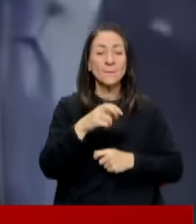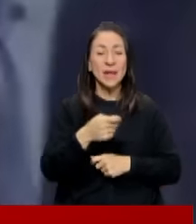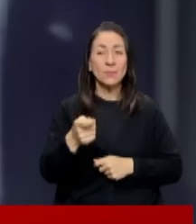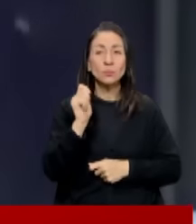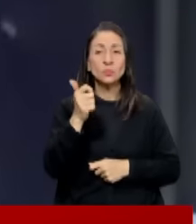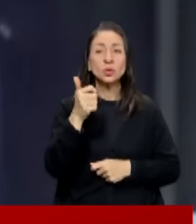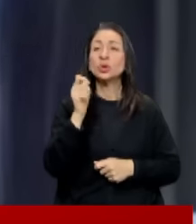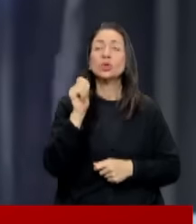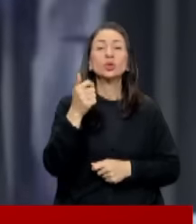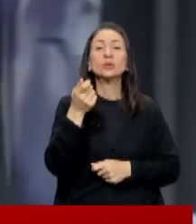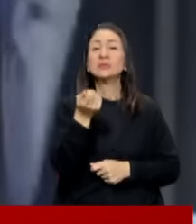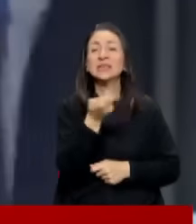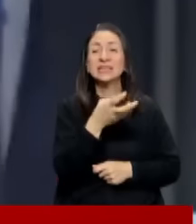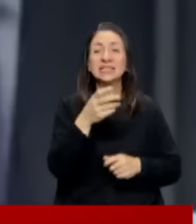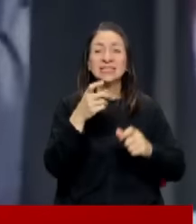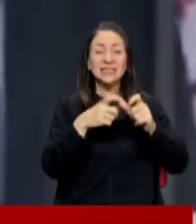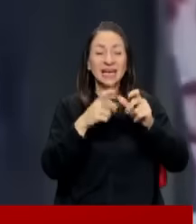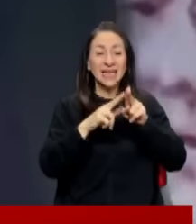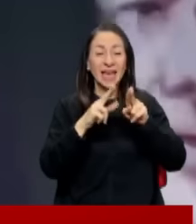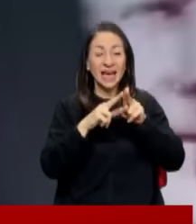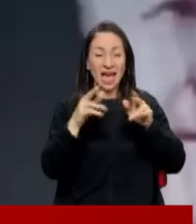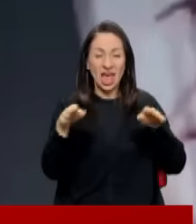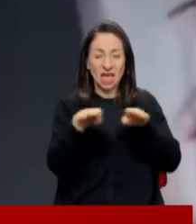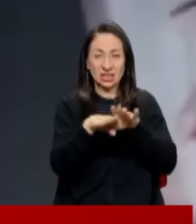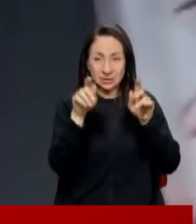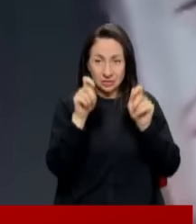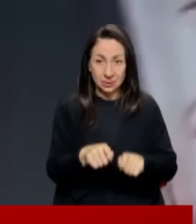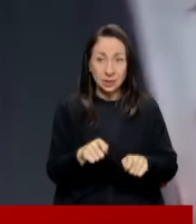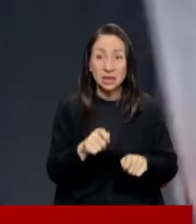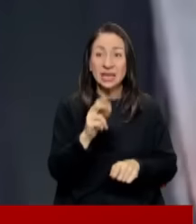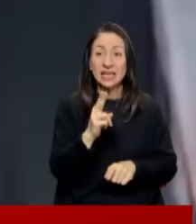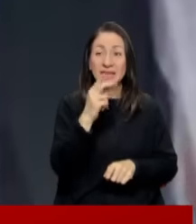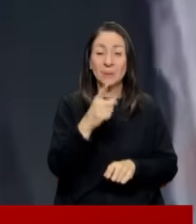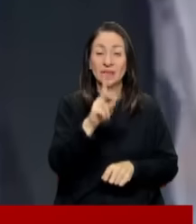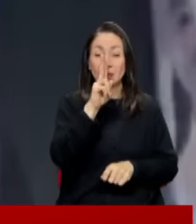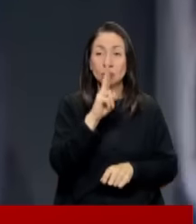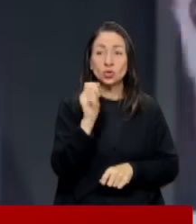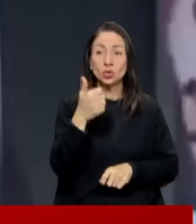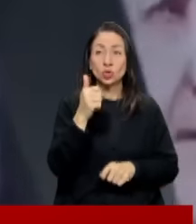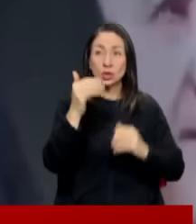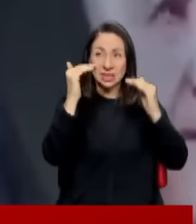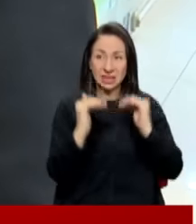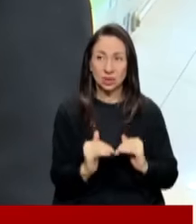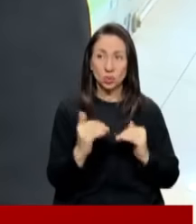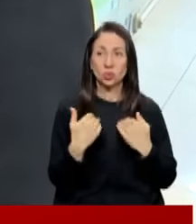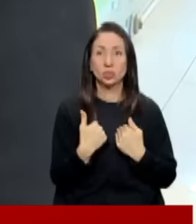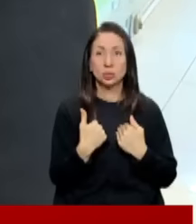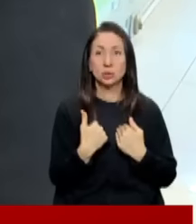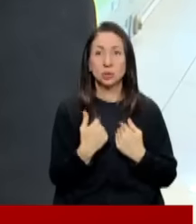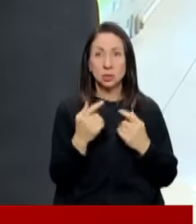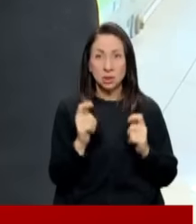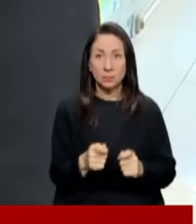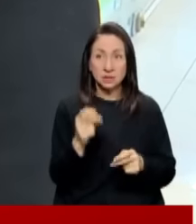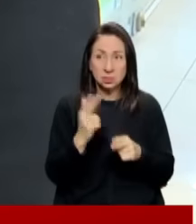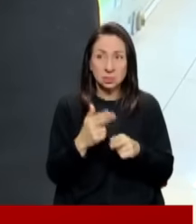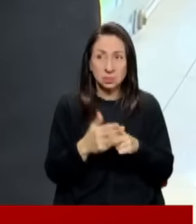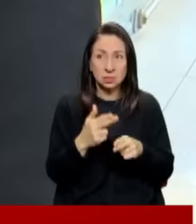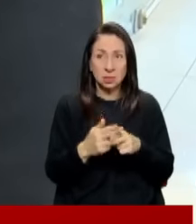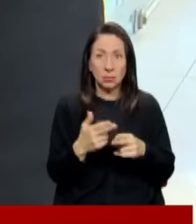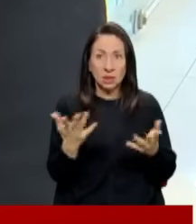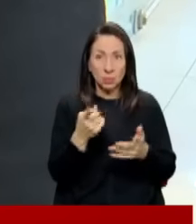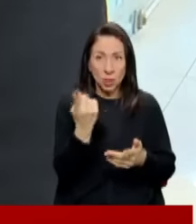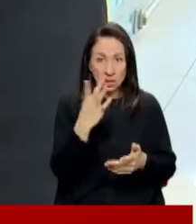ödeme gün sayısını SKK'larla eşitleyerek 7200 güne indiriyoruz. Yapılsın bir an evvel, yani